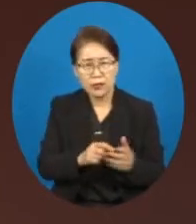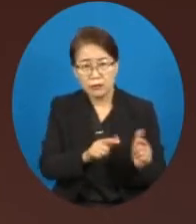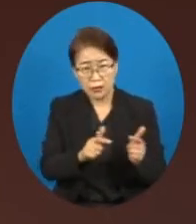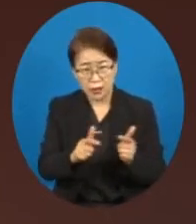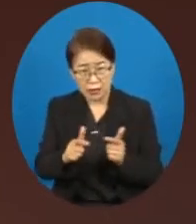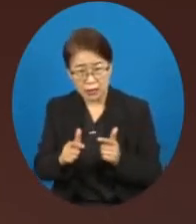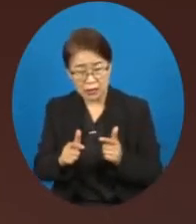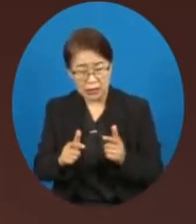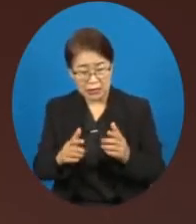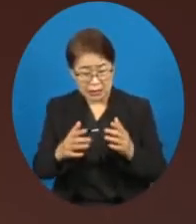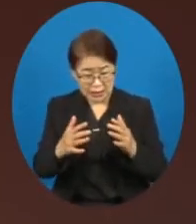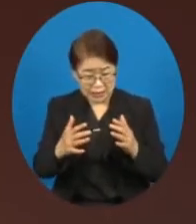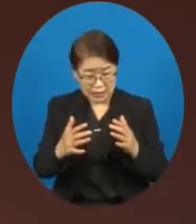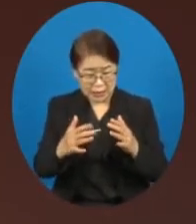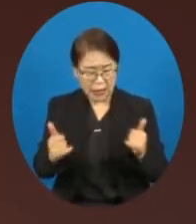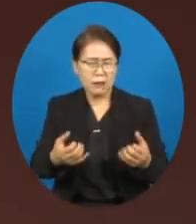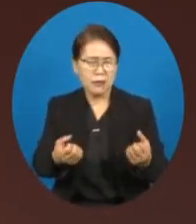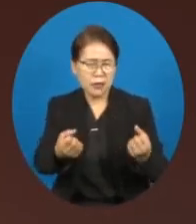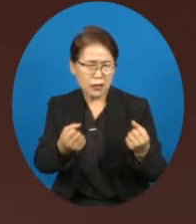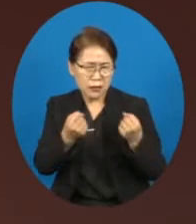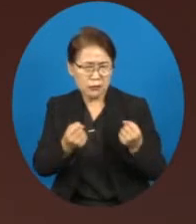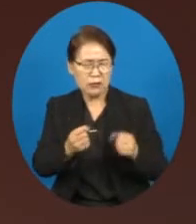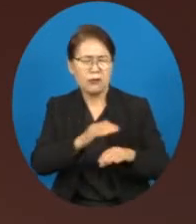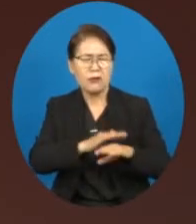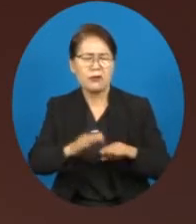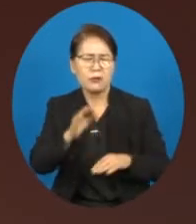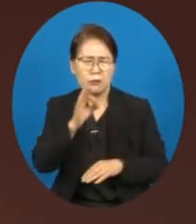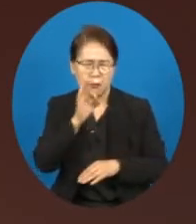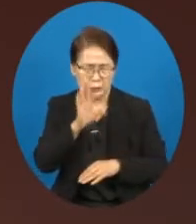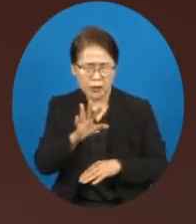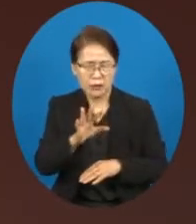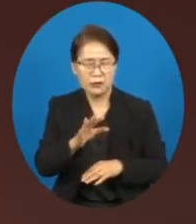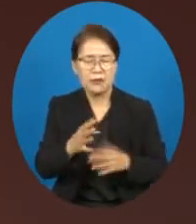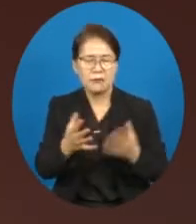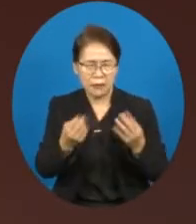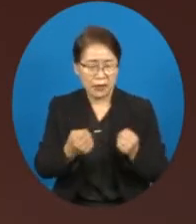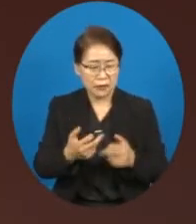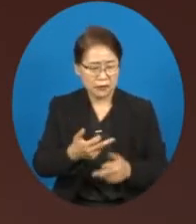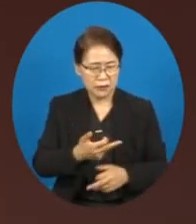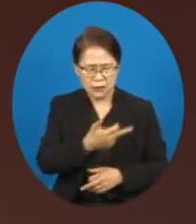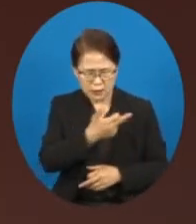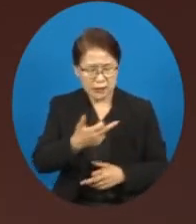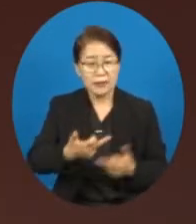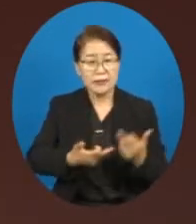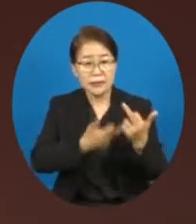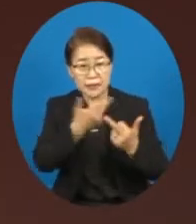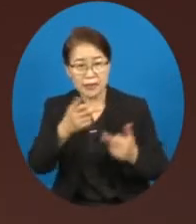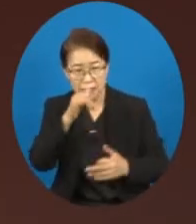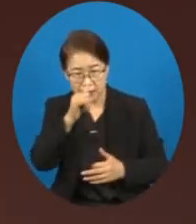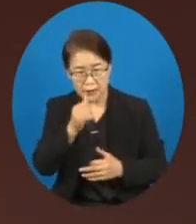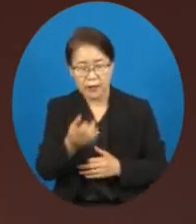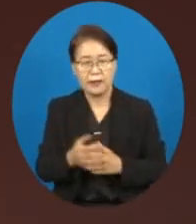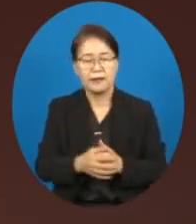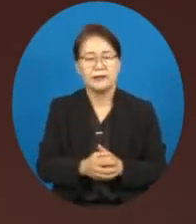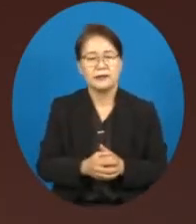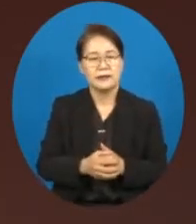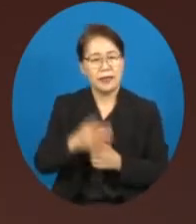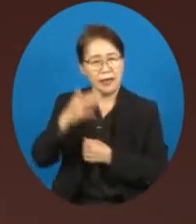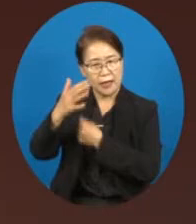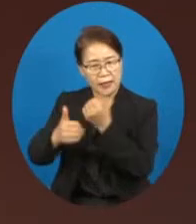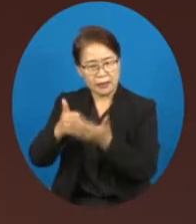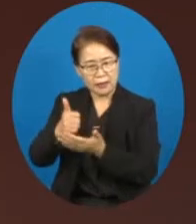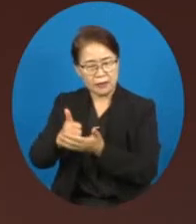힘으로 해결할 수 없는 큰 산이 있다는 것입니다. 그런데 하나님께서는 넘을 수